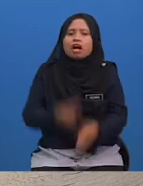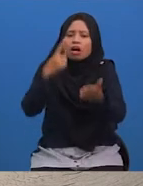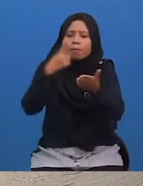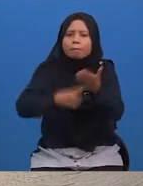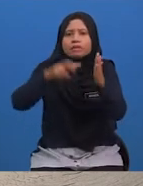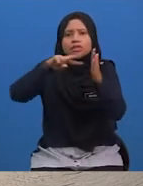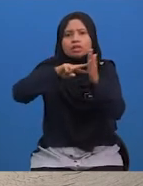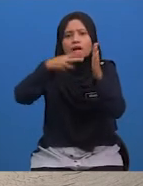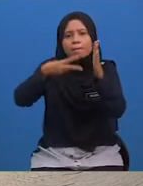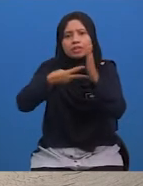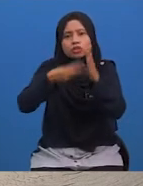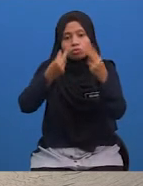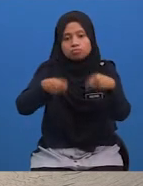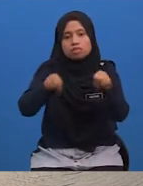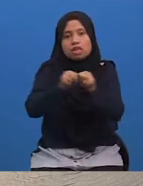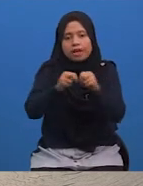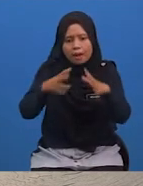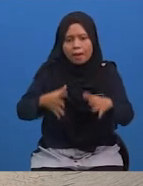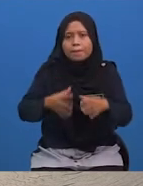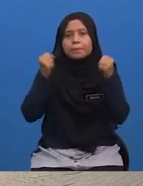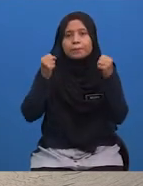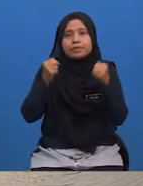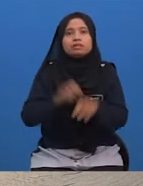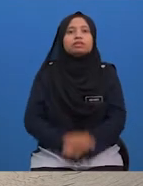Apakah maksud nilai keberanian?